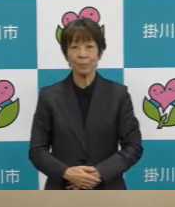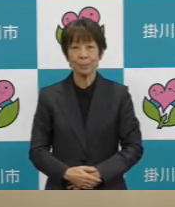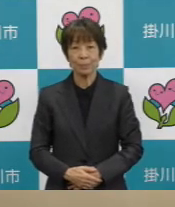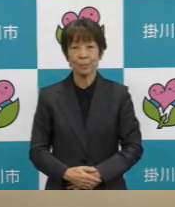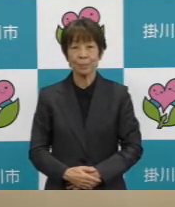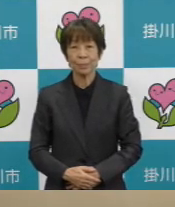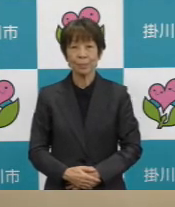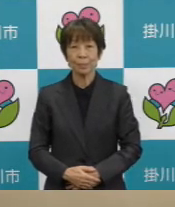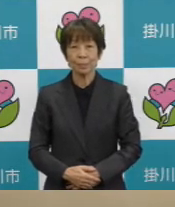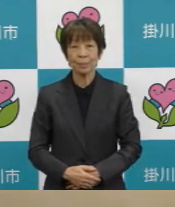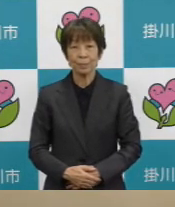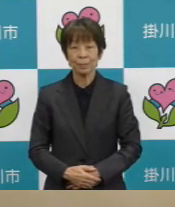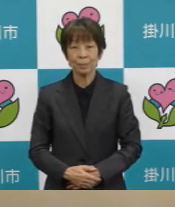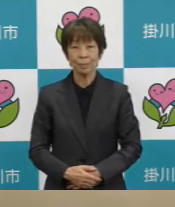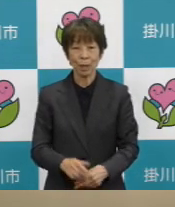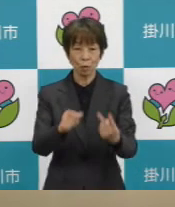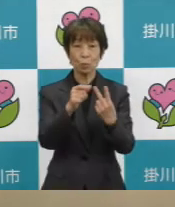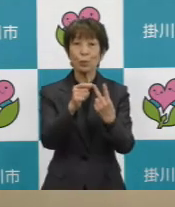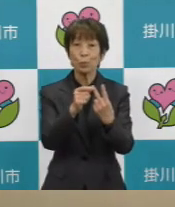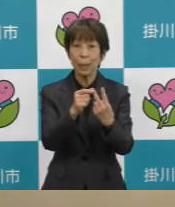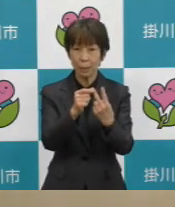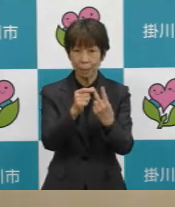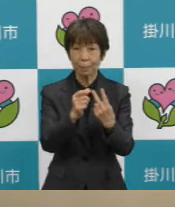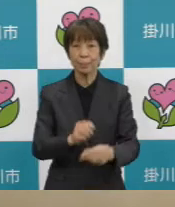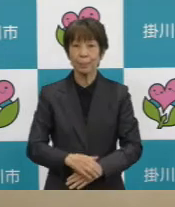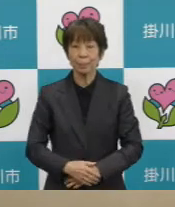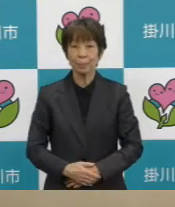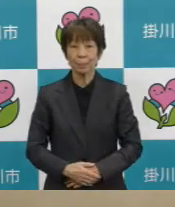それから2つ目でありますけれども、